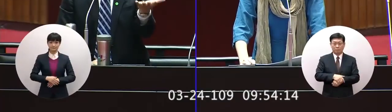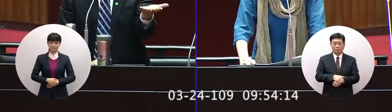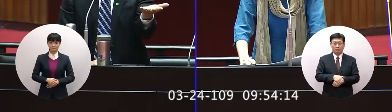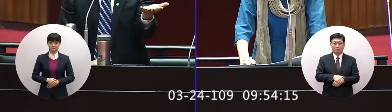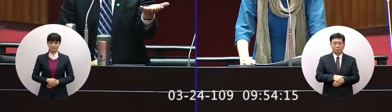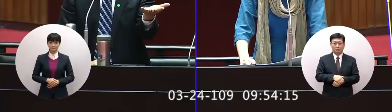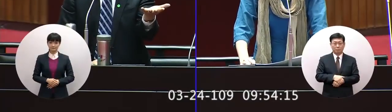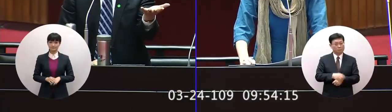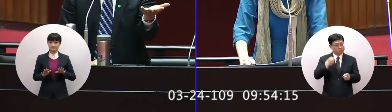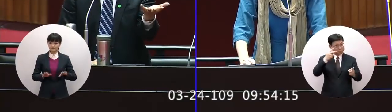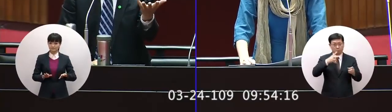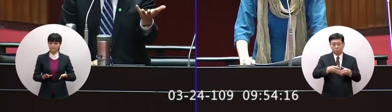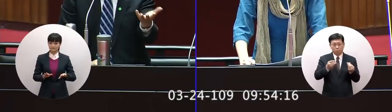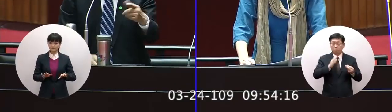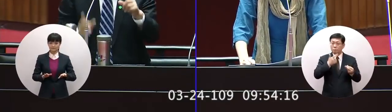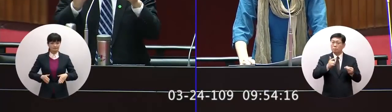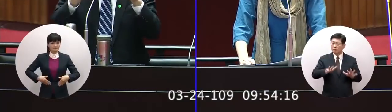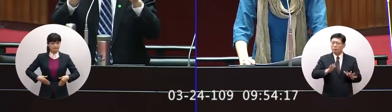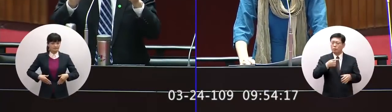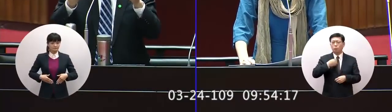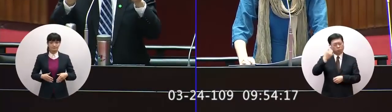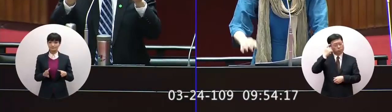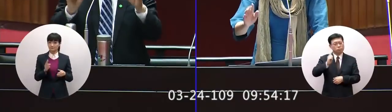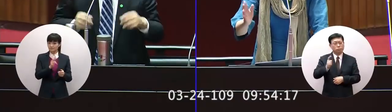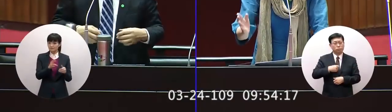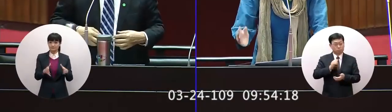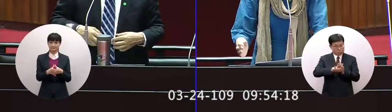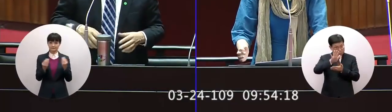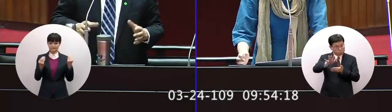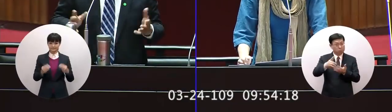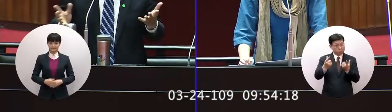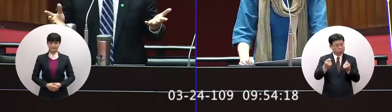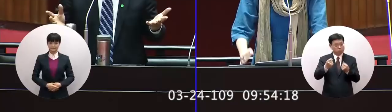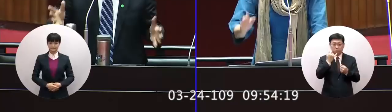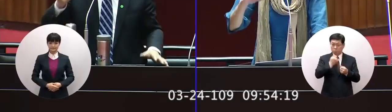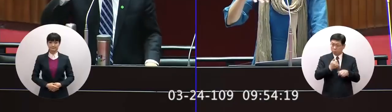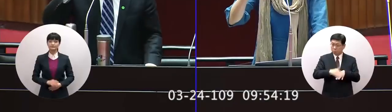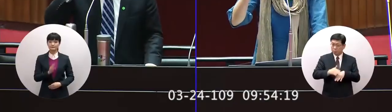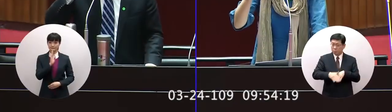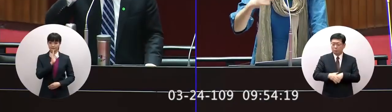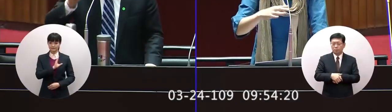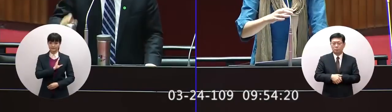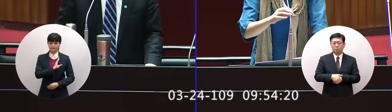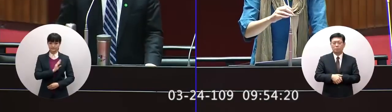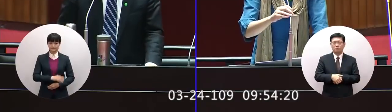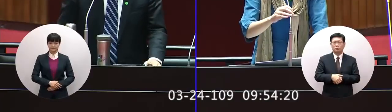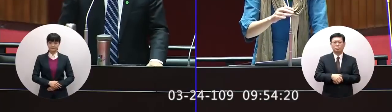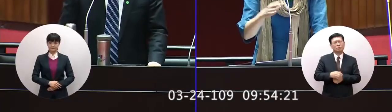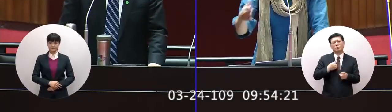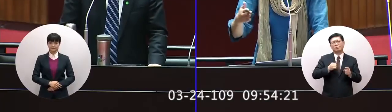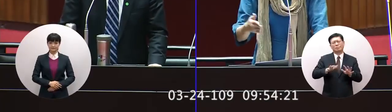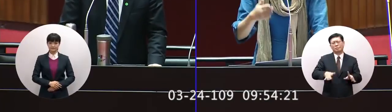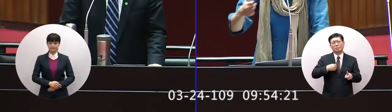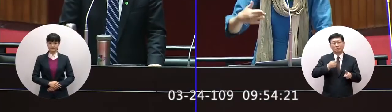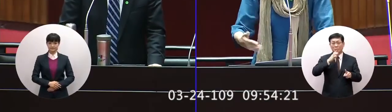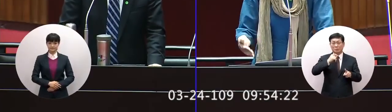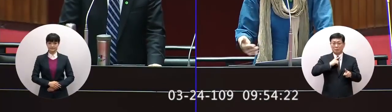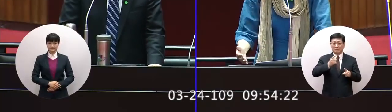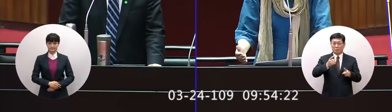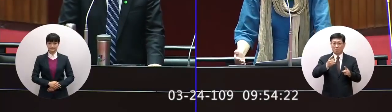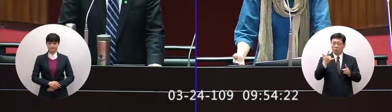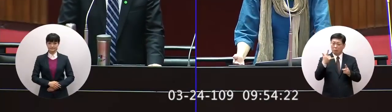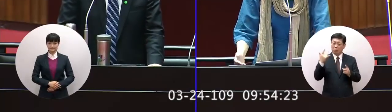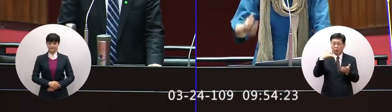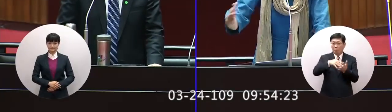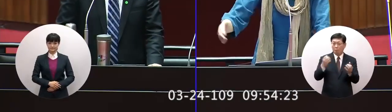段是 没觉得是不需要了。但是我的意思是说，未来不排除嘛。 当然。 那因为你不可能已经事情